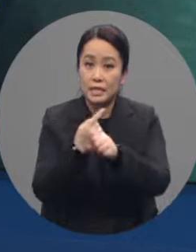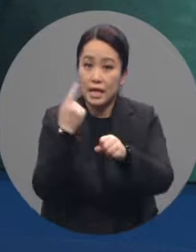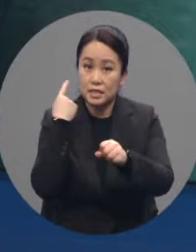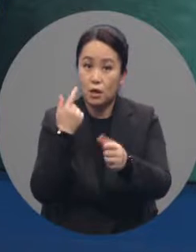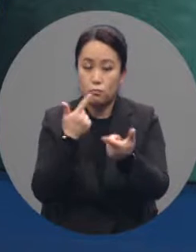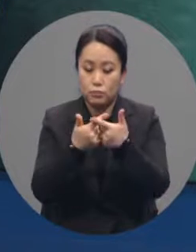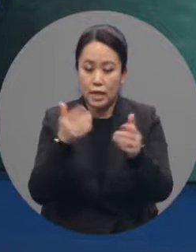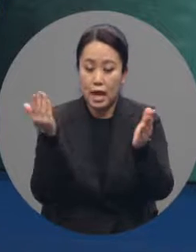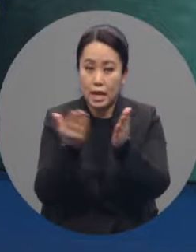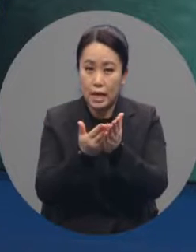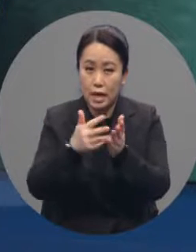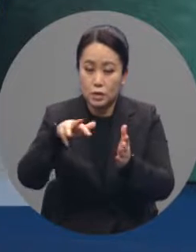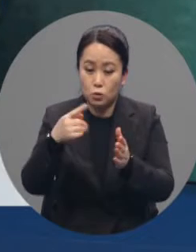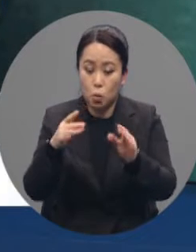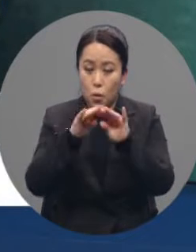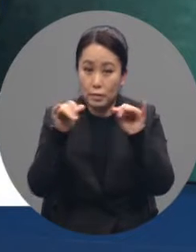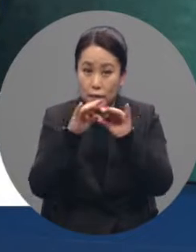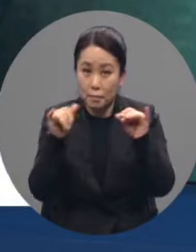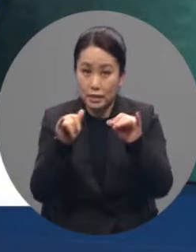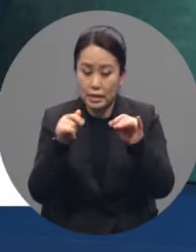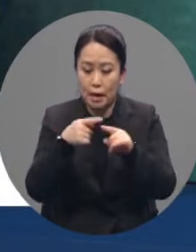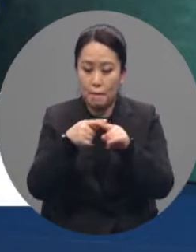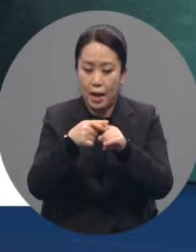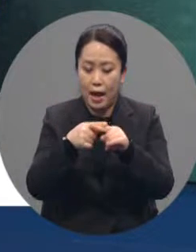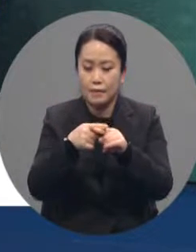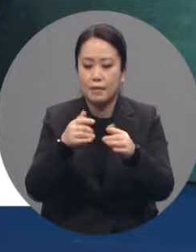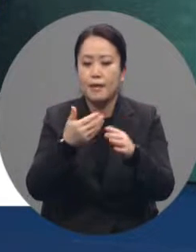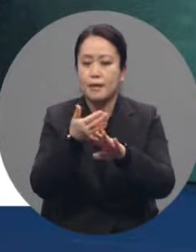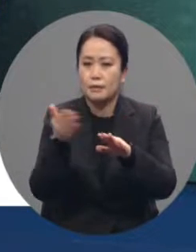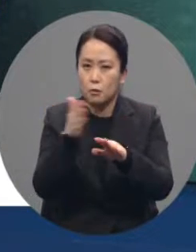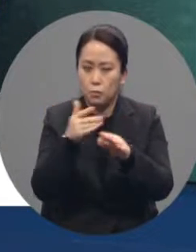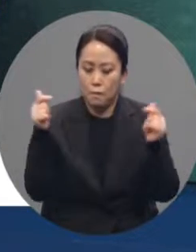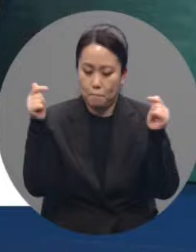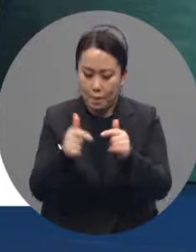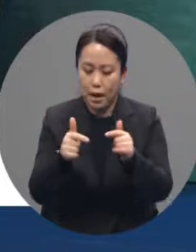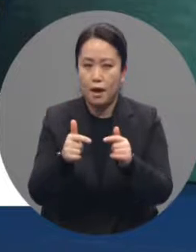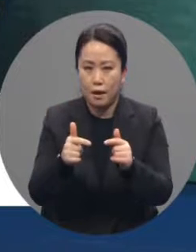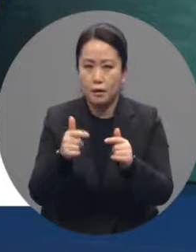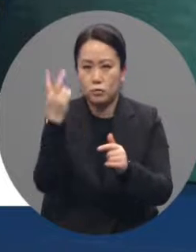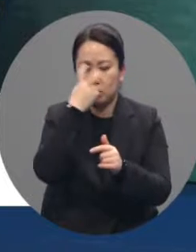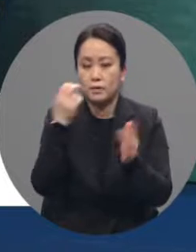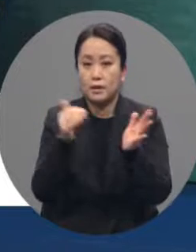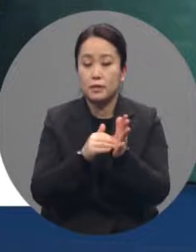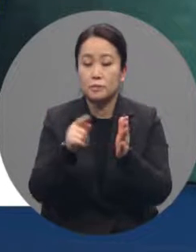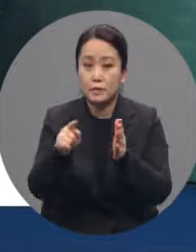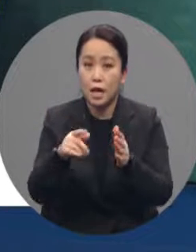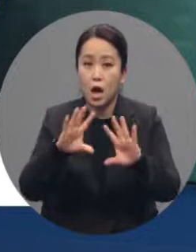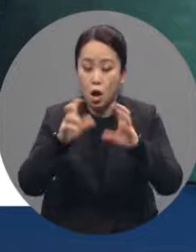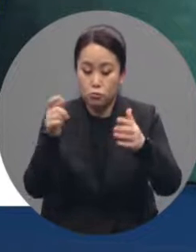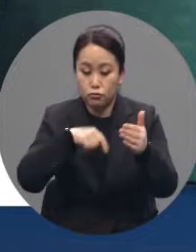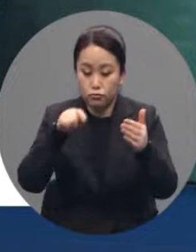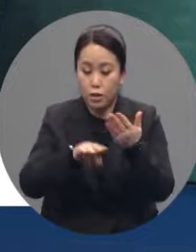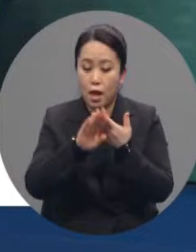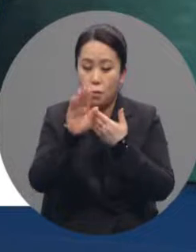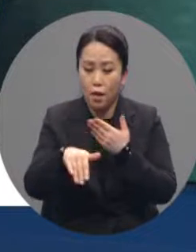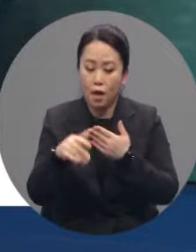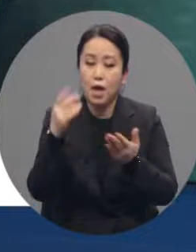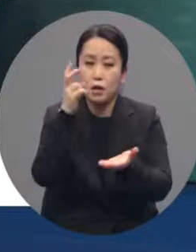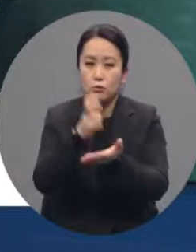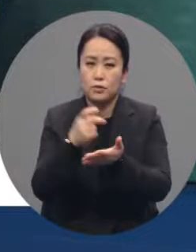지난해 부산항의 초미세먼지가 절반 가까이로 줄어든 것으로 조사됐습니다. 국내외 규제가 강화됐기